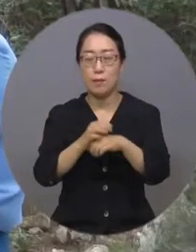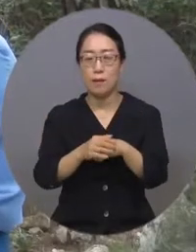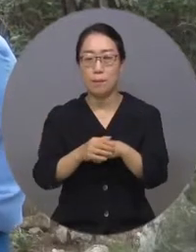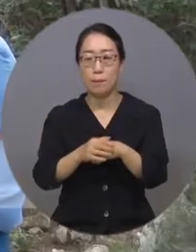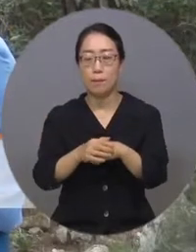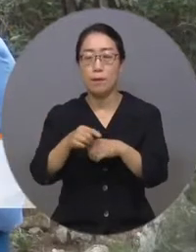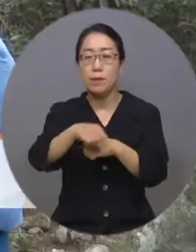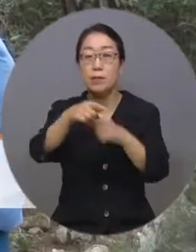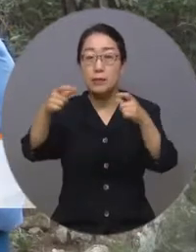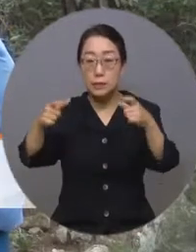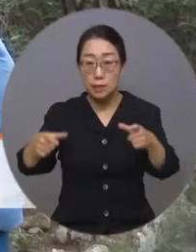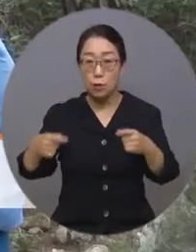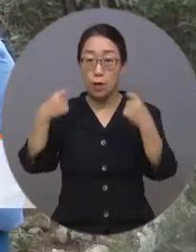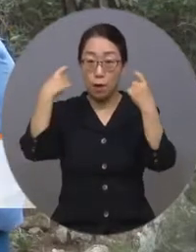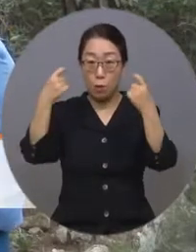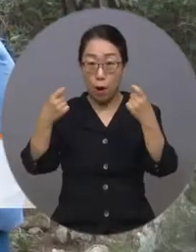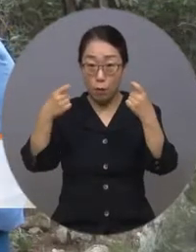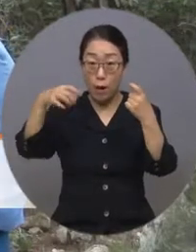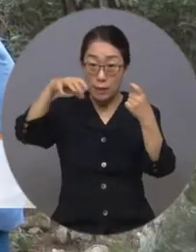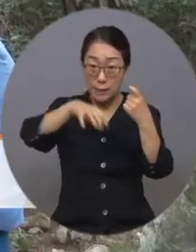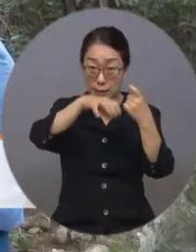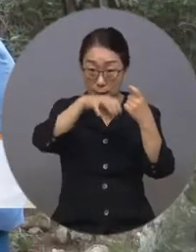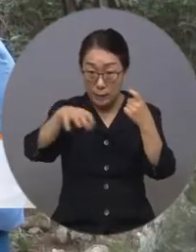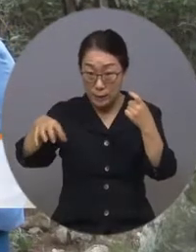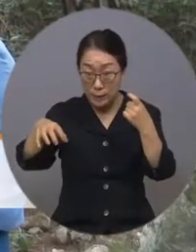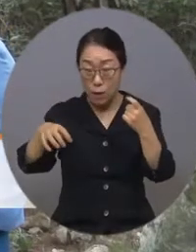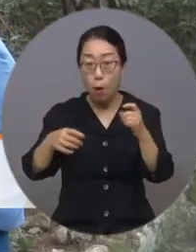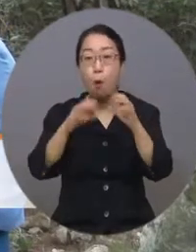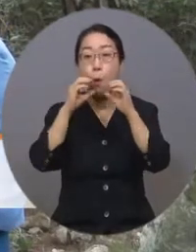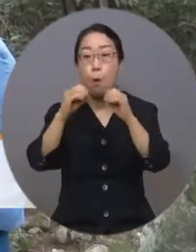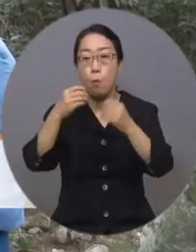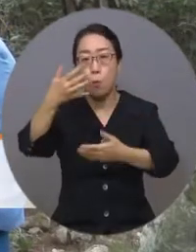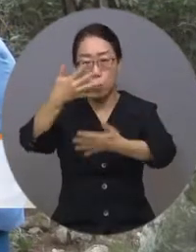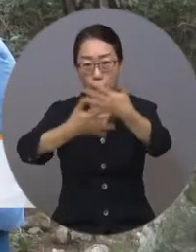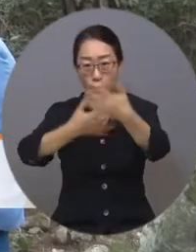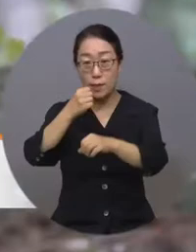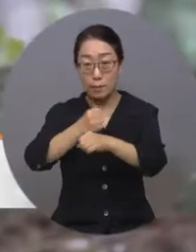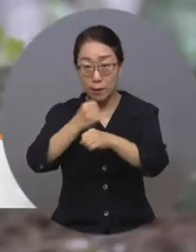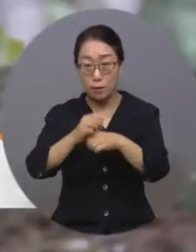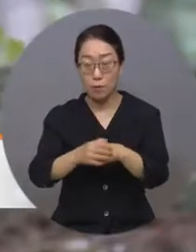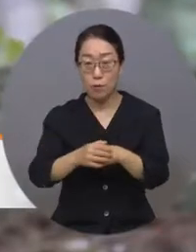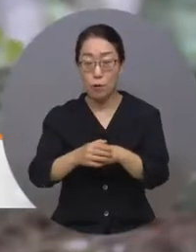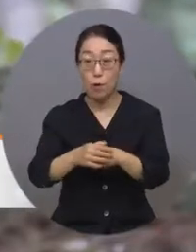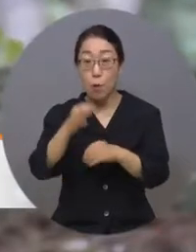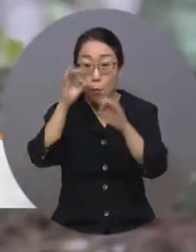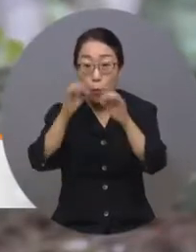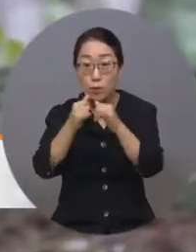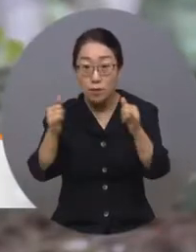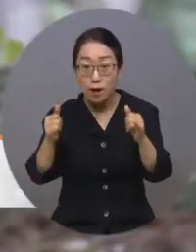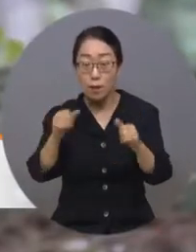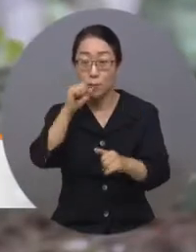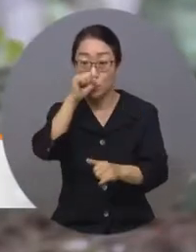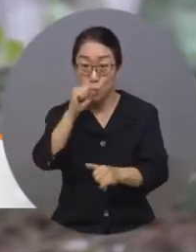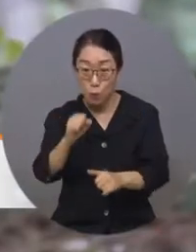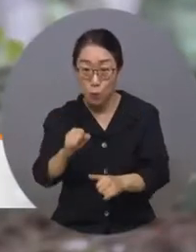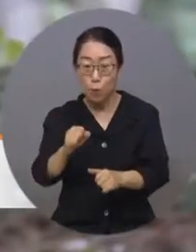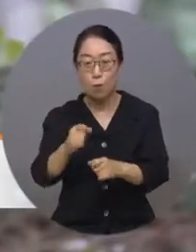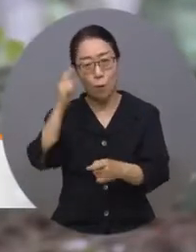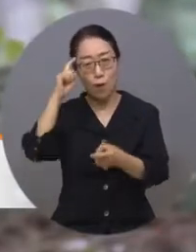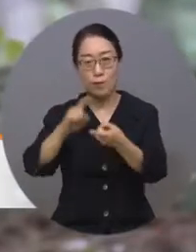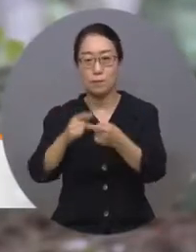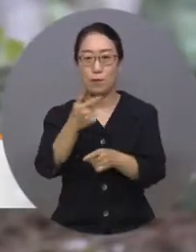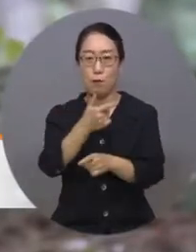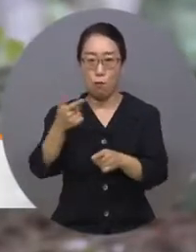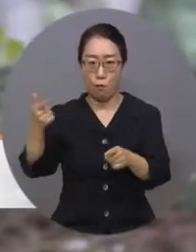또한 지역의 관광지 홍보 영상을 제작함에 따라 관광객들에게 많은 호응을 얻고 있습니다.